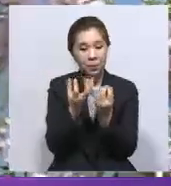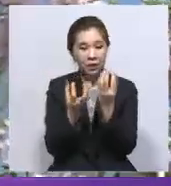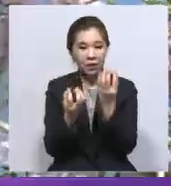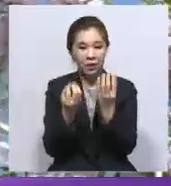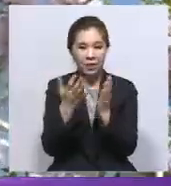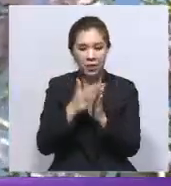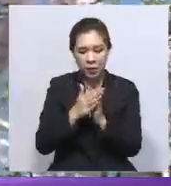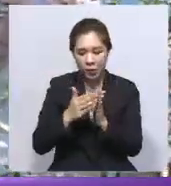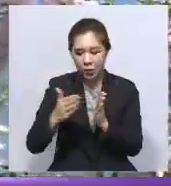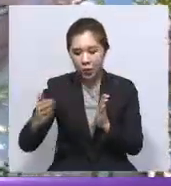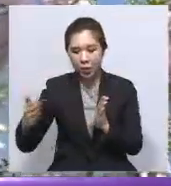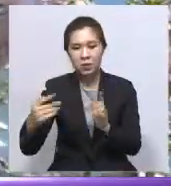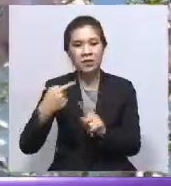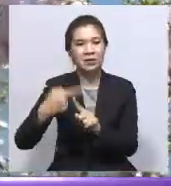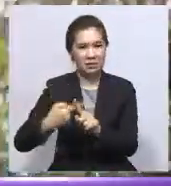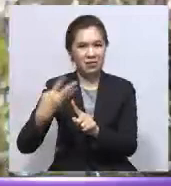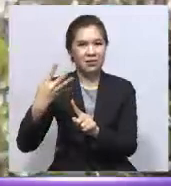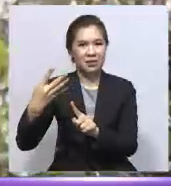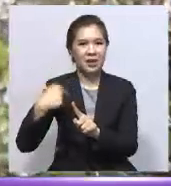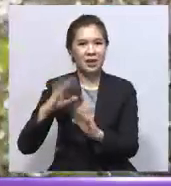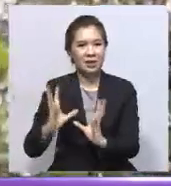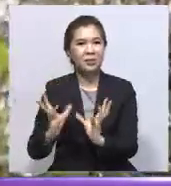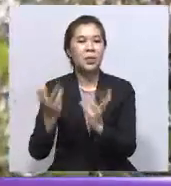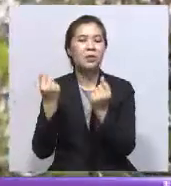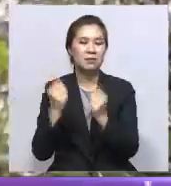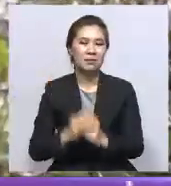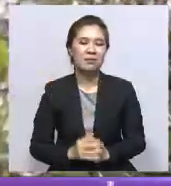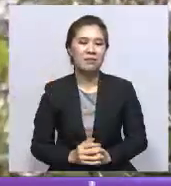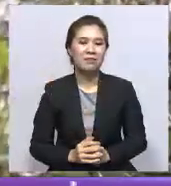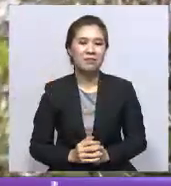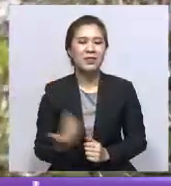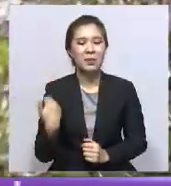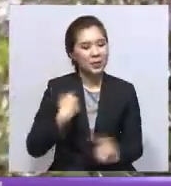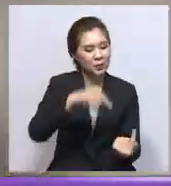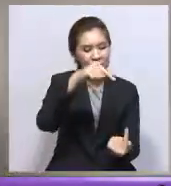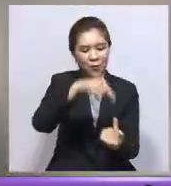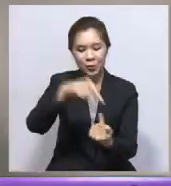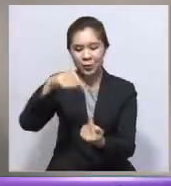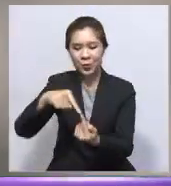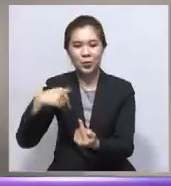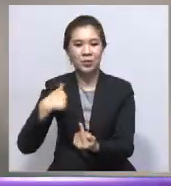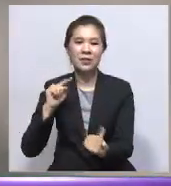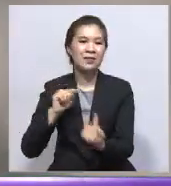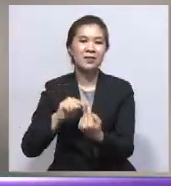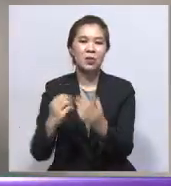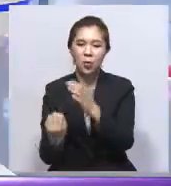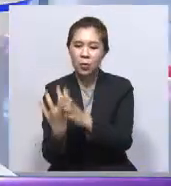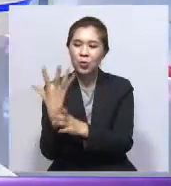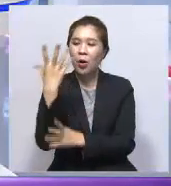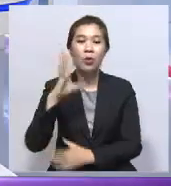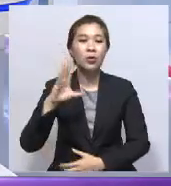ะบานไปจนถึงเดือนเมษายนก่อนที่จะร่วงโรยลงมาครับก็หลายพื้นที่นะครับโดยเฉพาะต้นดอกพญาเสือโคร่งเนี่ยโ